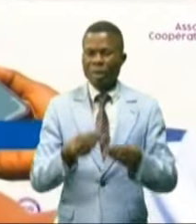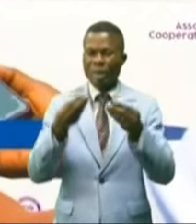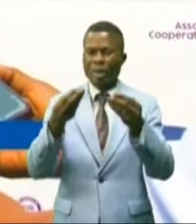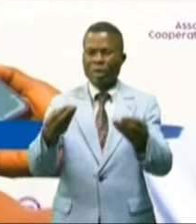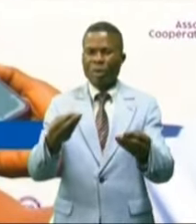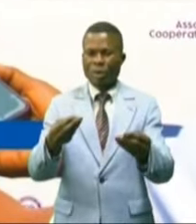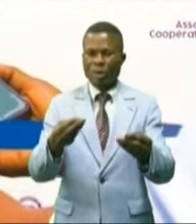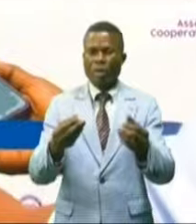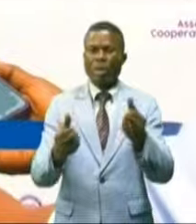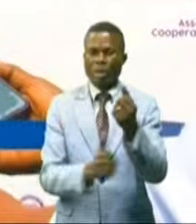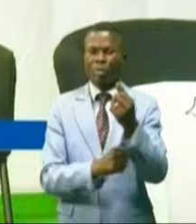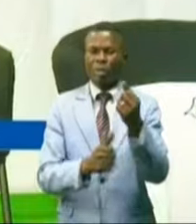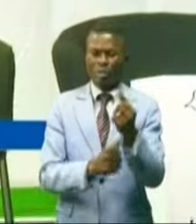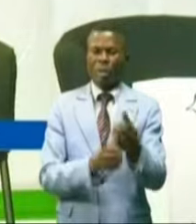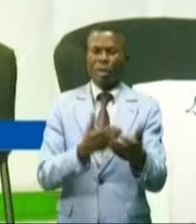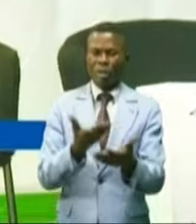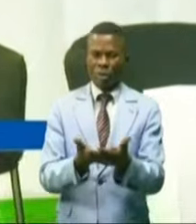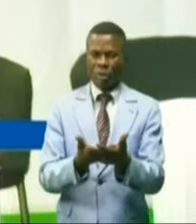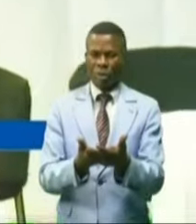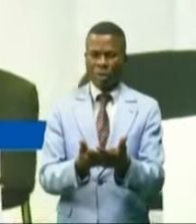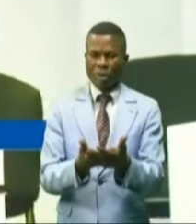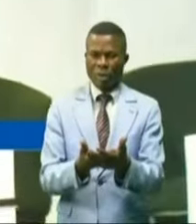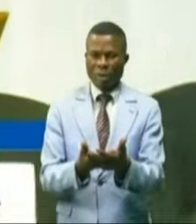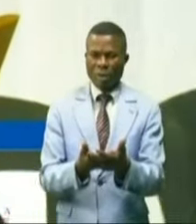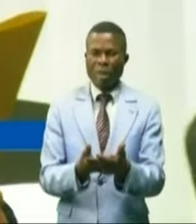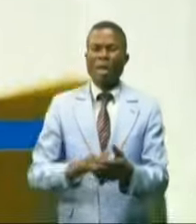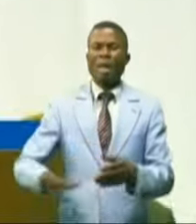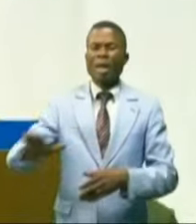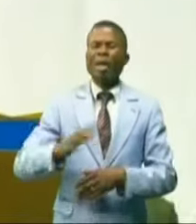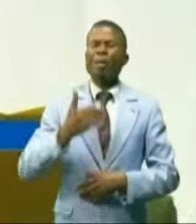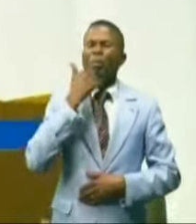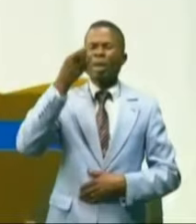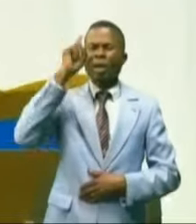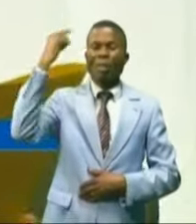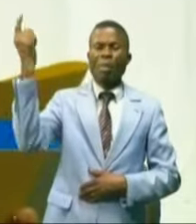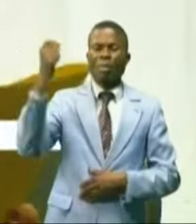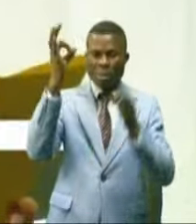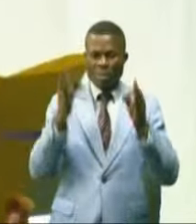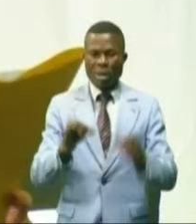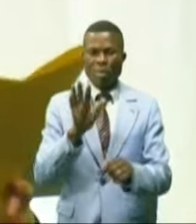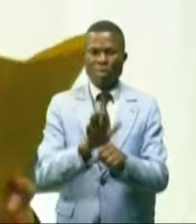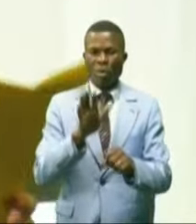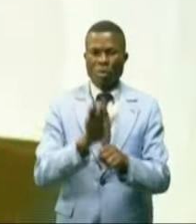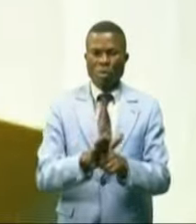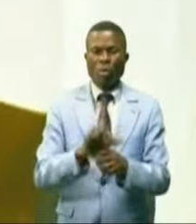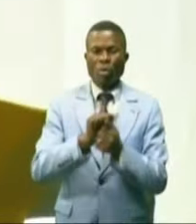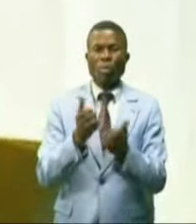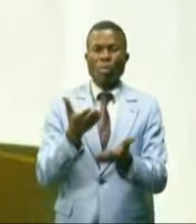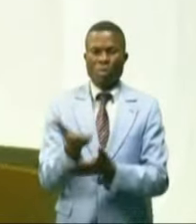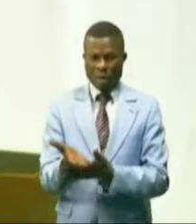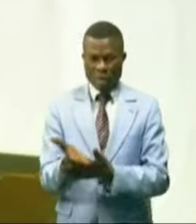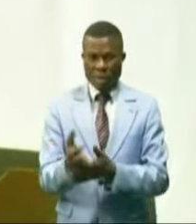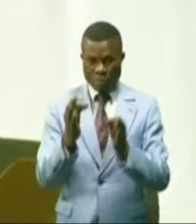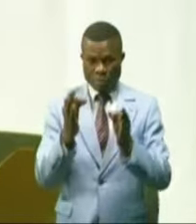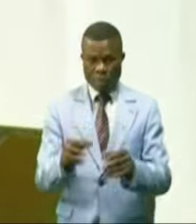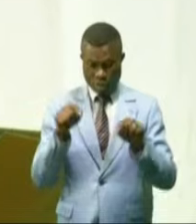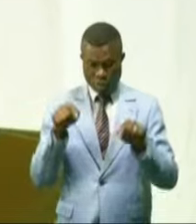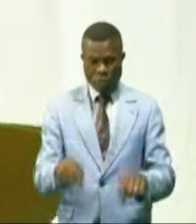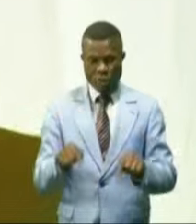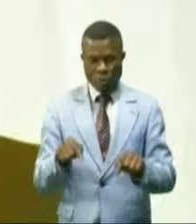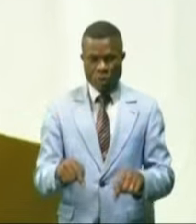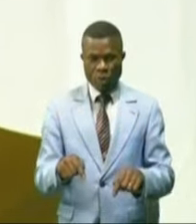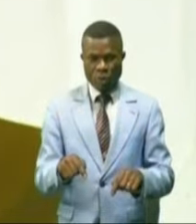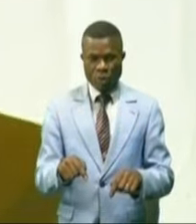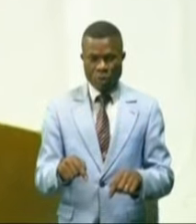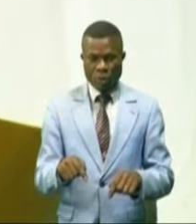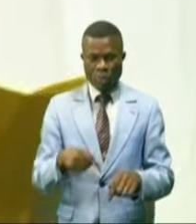les personnes au Congo. C'est un des pays plus riches du monde, mais effectivement avec plusieurs défis. Et aujourd'hui,